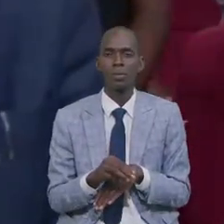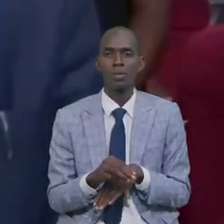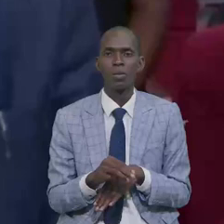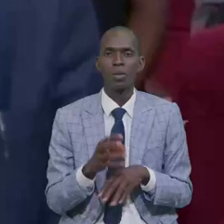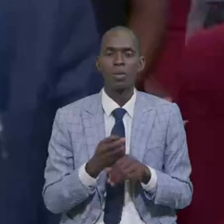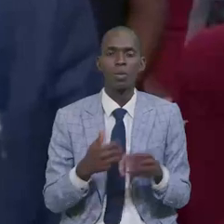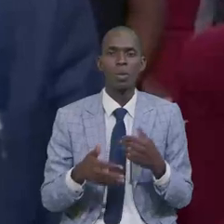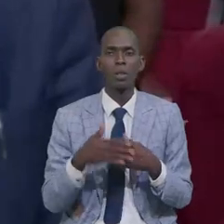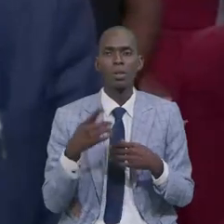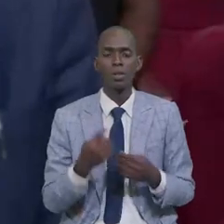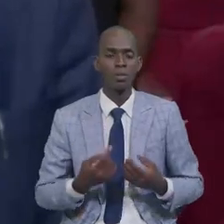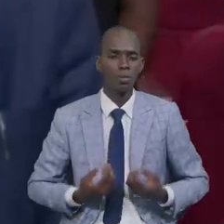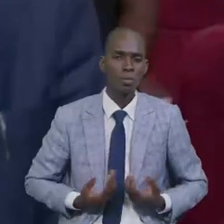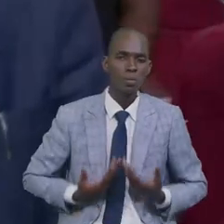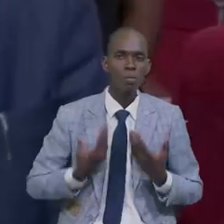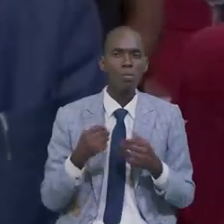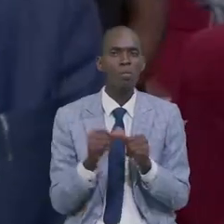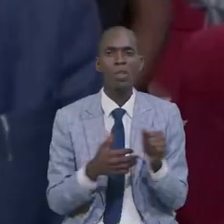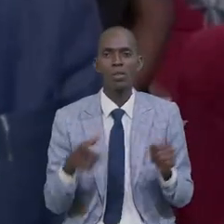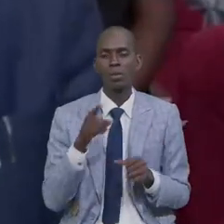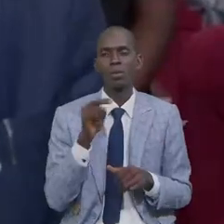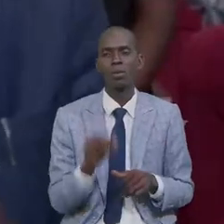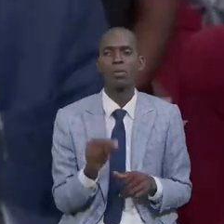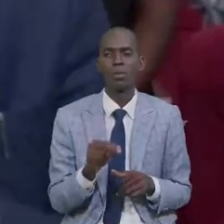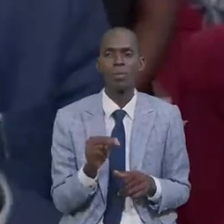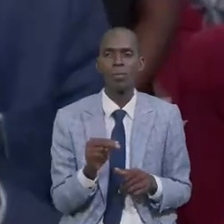Recouvrable, la passion, tout ce